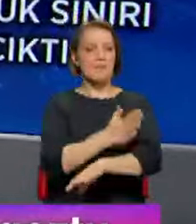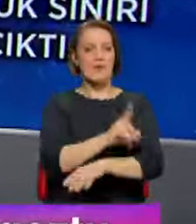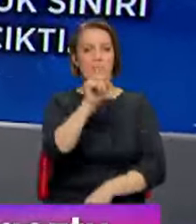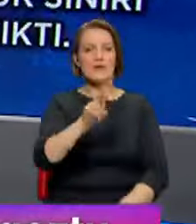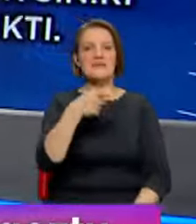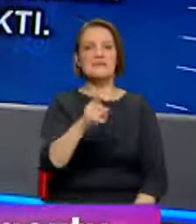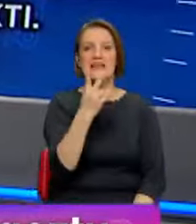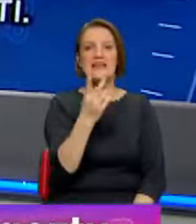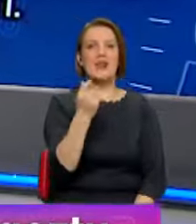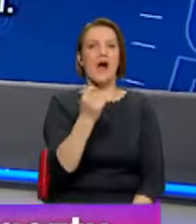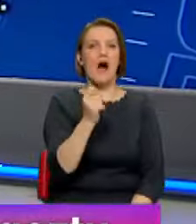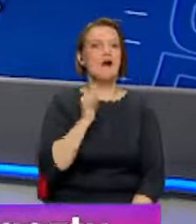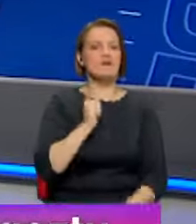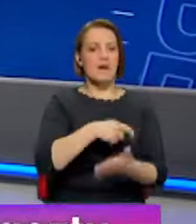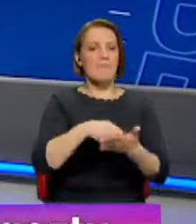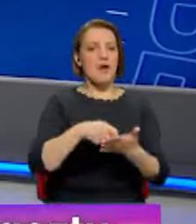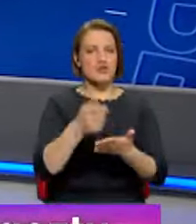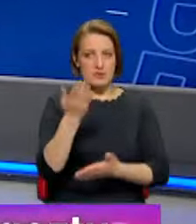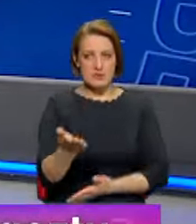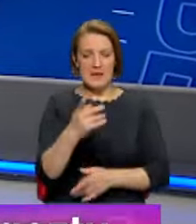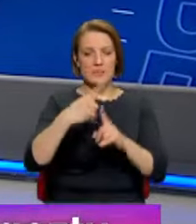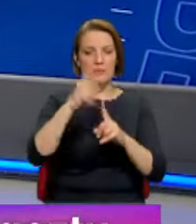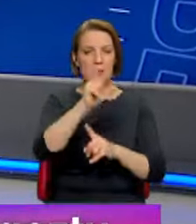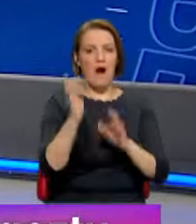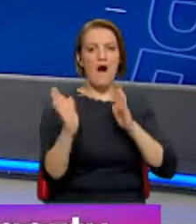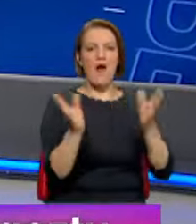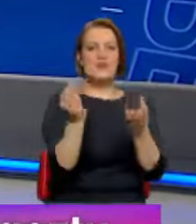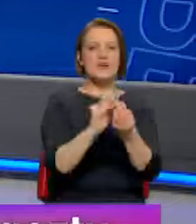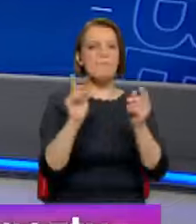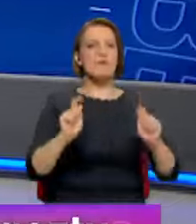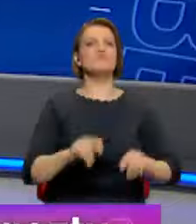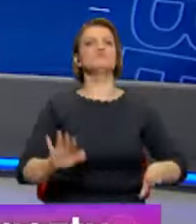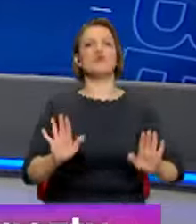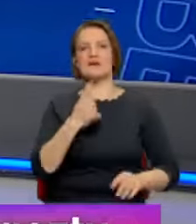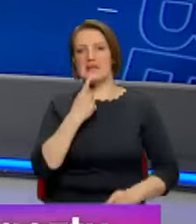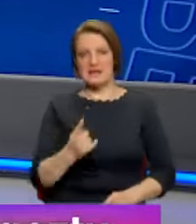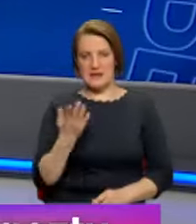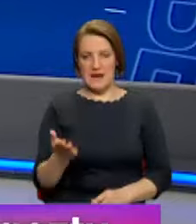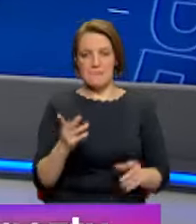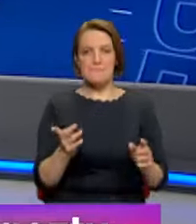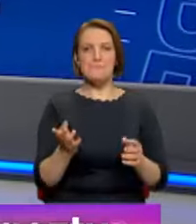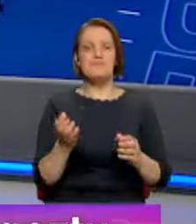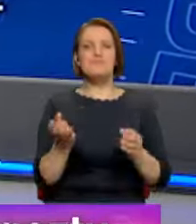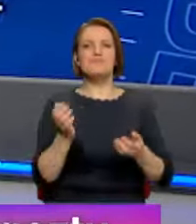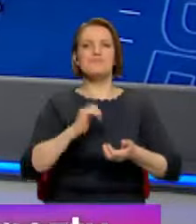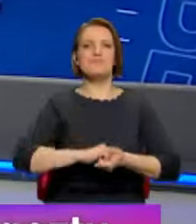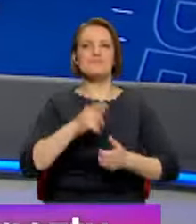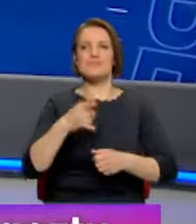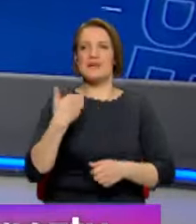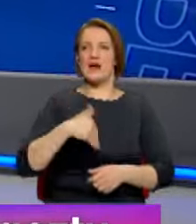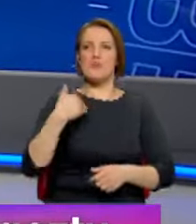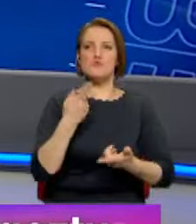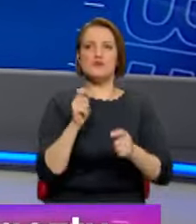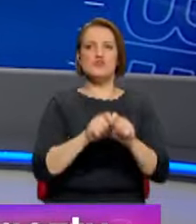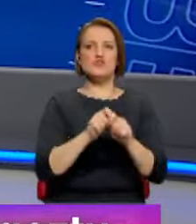17.2 lira asgari ücret Temmuz ayında Ar zamda yapılmayacak denirken birleşik kamu iç konfederasyonunun